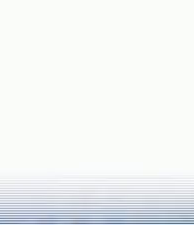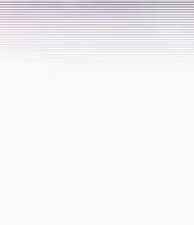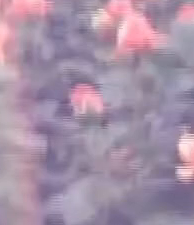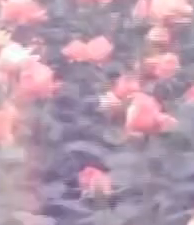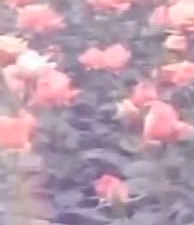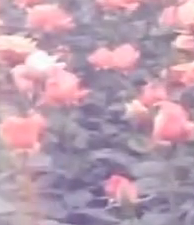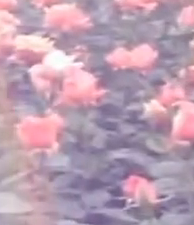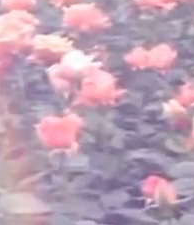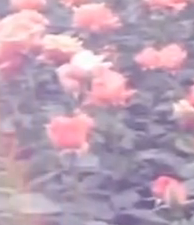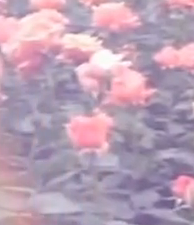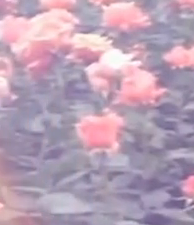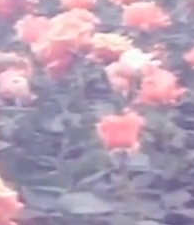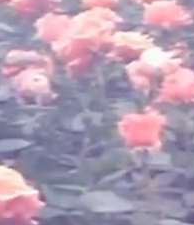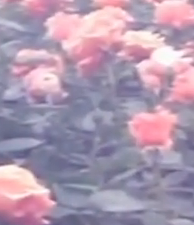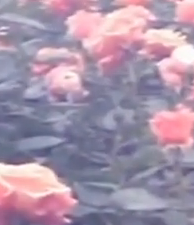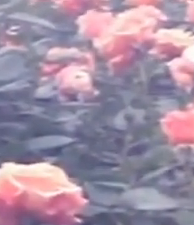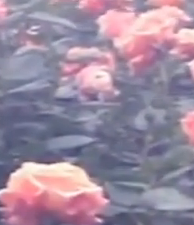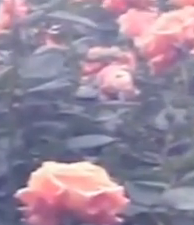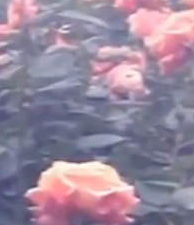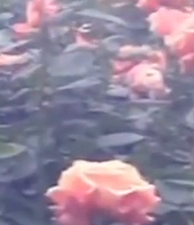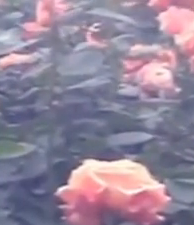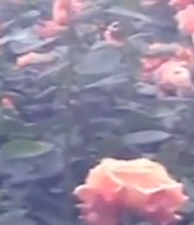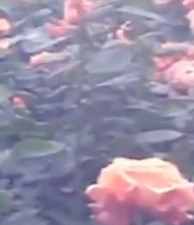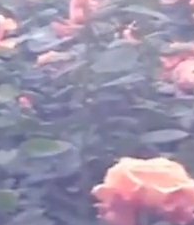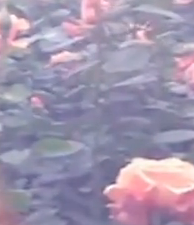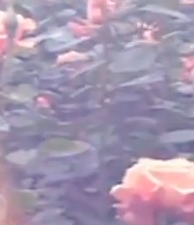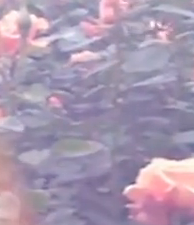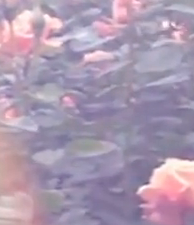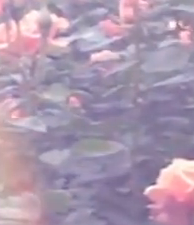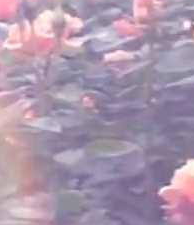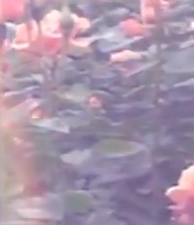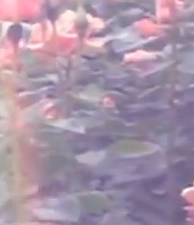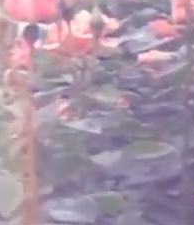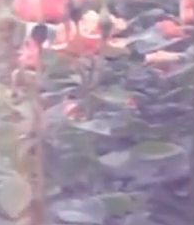مؤمنين، وحين نميل بأهوائنا